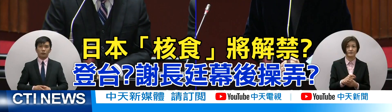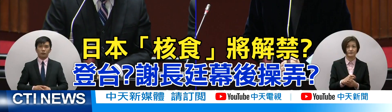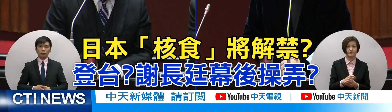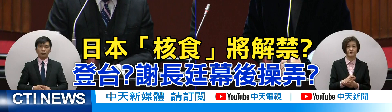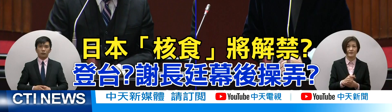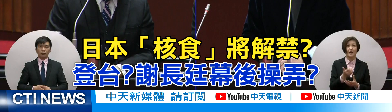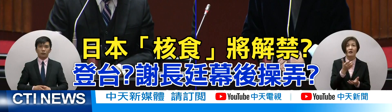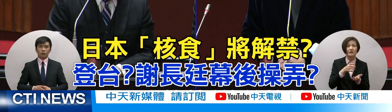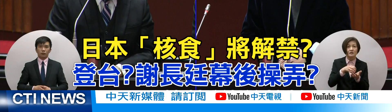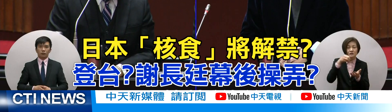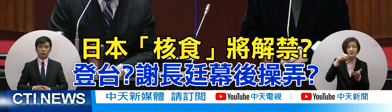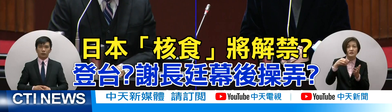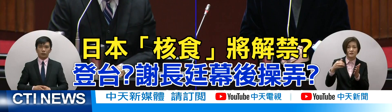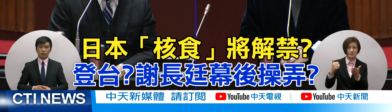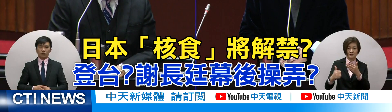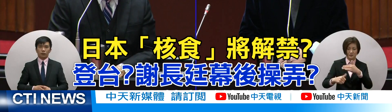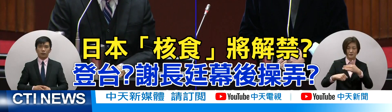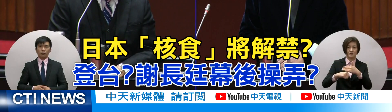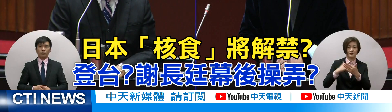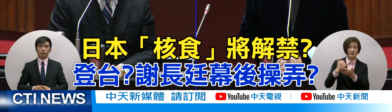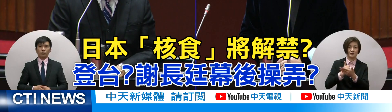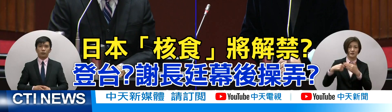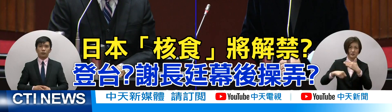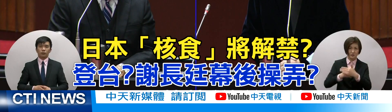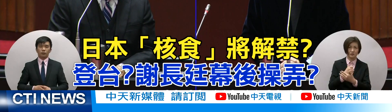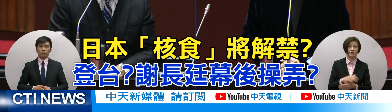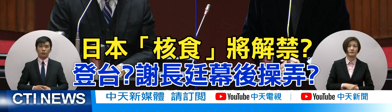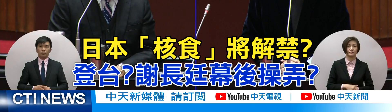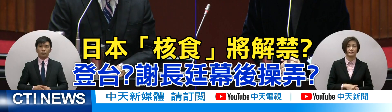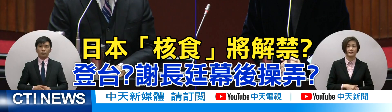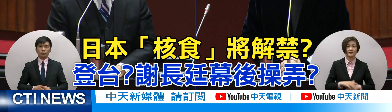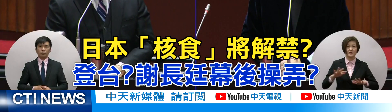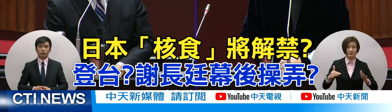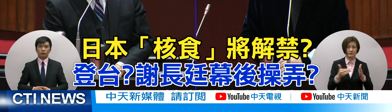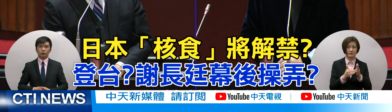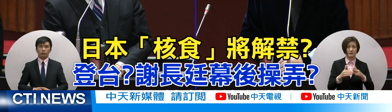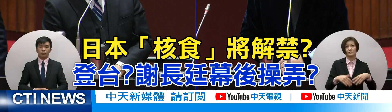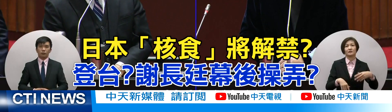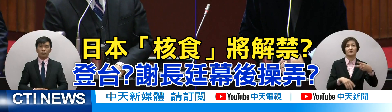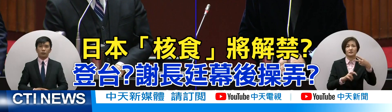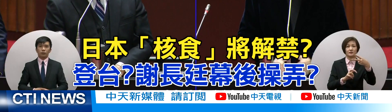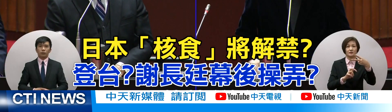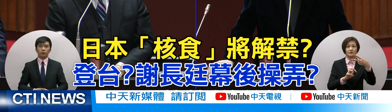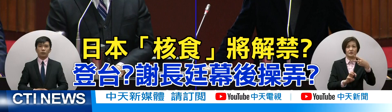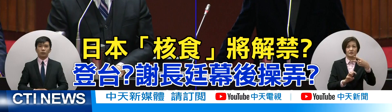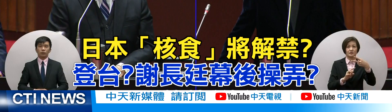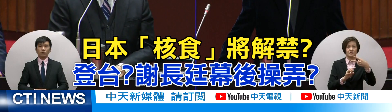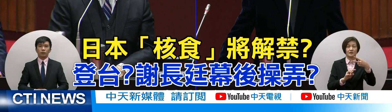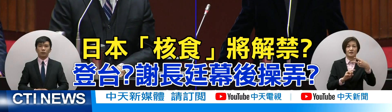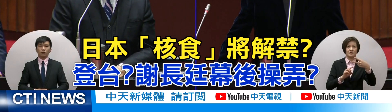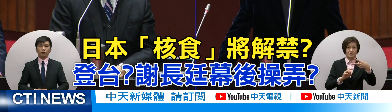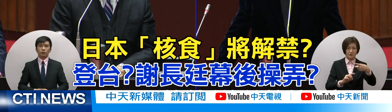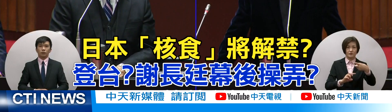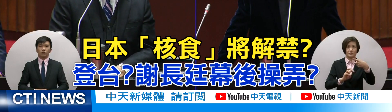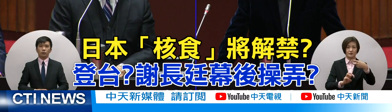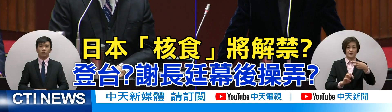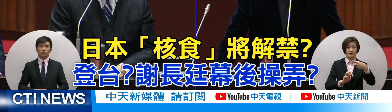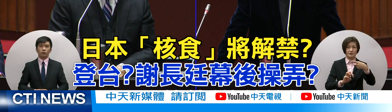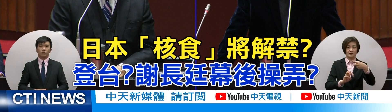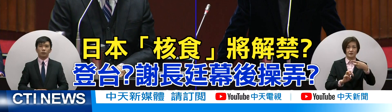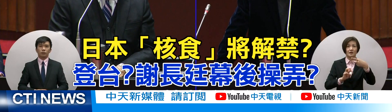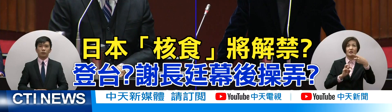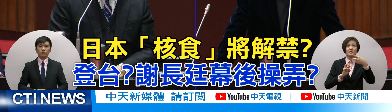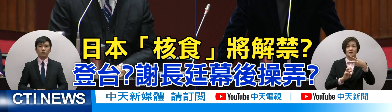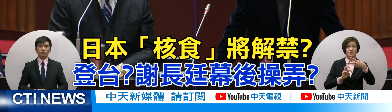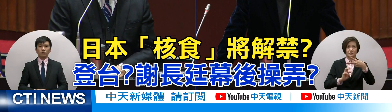的公投。那到这个月31号，这个2年期啊就到了，时间